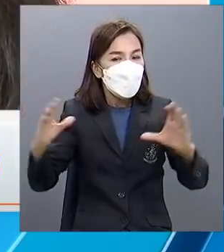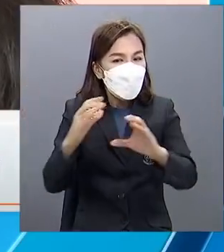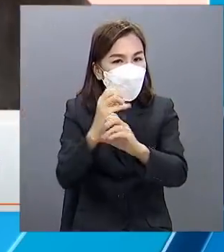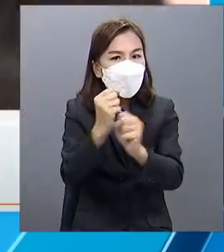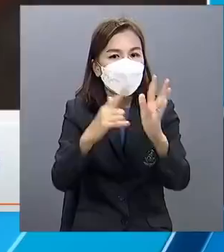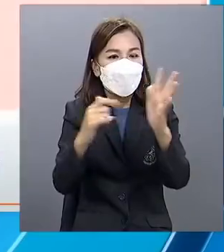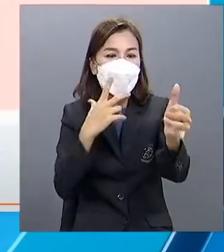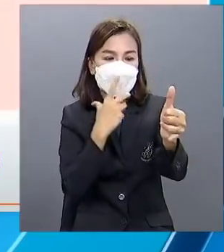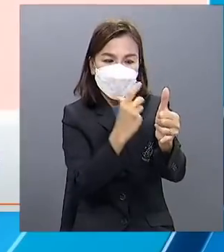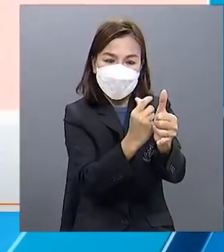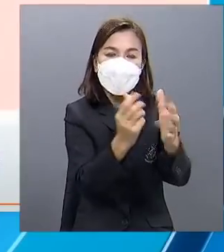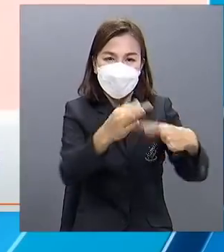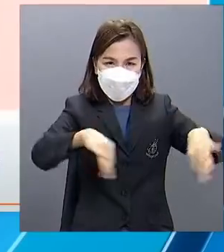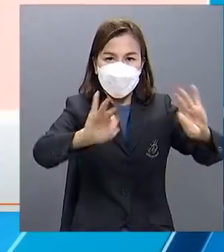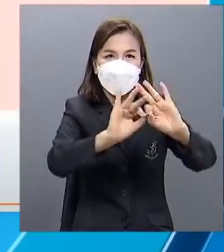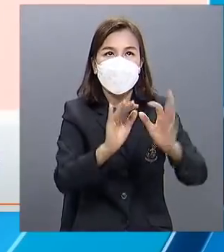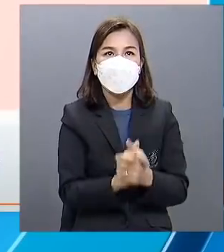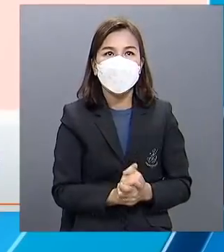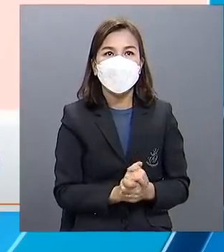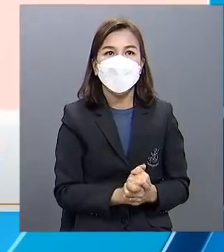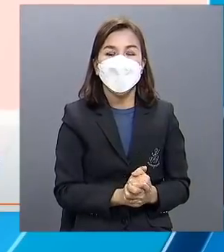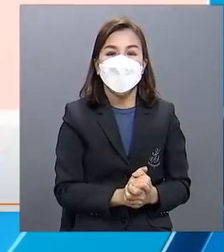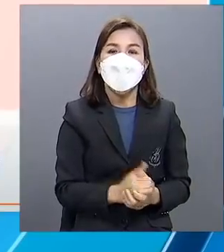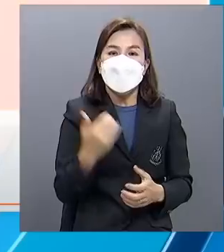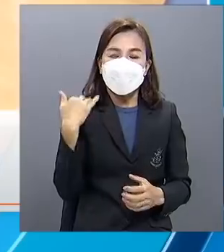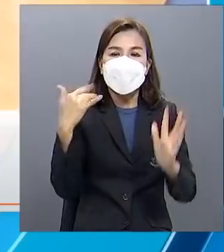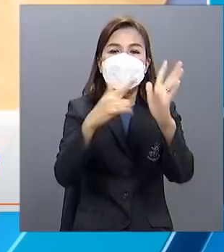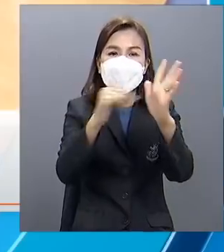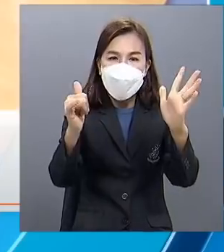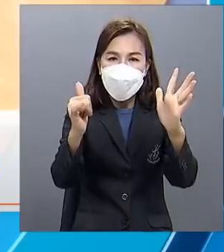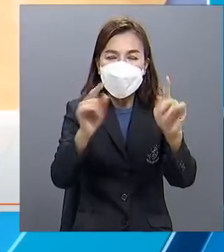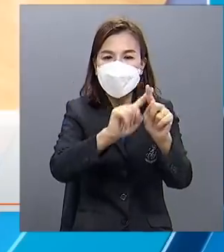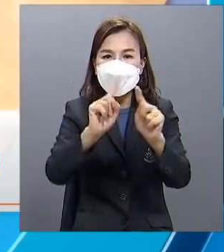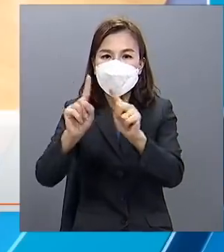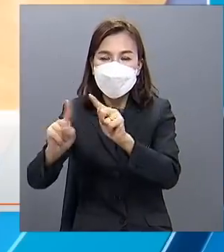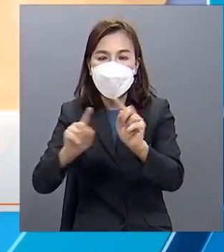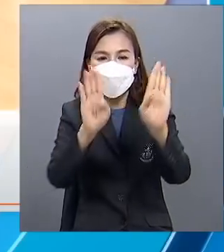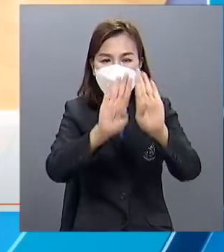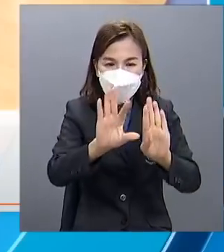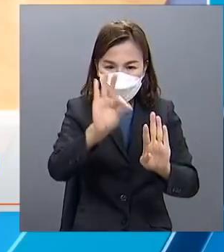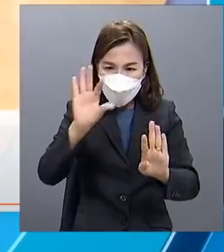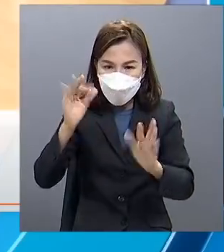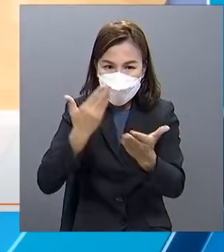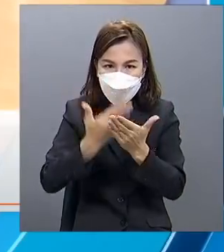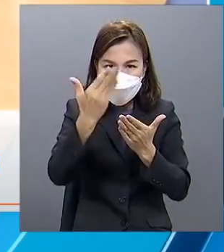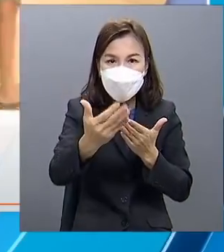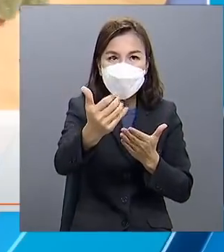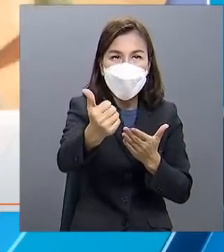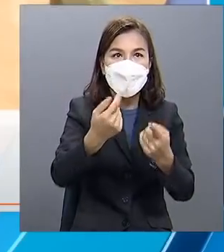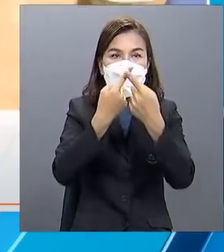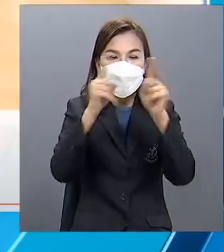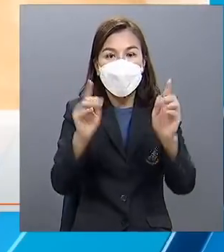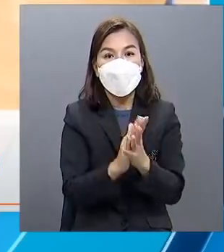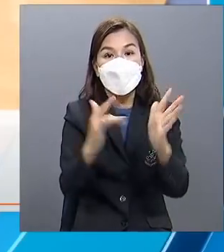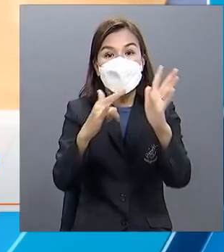สำคัญแต่บางขั้นอย่างฉันไปเดี๋ยวยาและมีแพ็ค serviceมีMonoที่เราเวียน me So Trueวินแบบแต่อย่าลืมนะครับอย่าพรุ่งนี้เนี่ยไม่ได้อันมัดใช้ใน